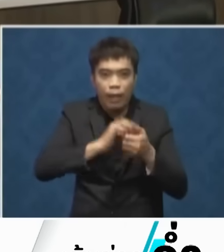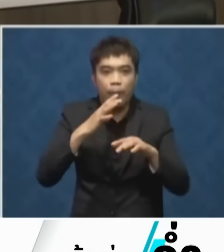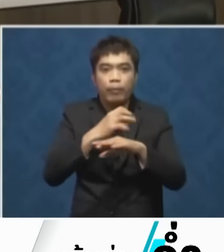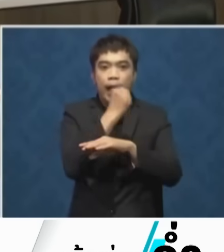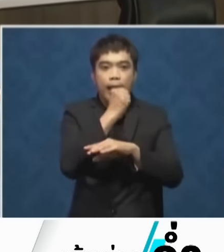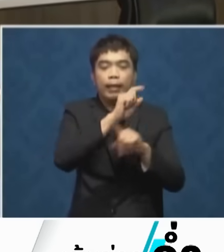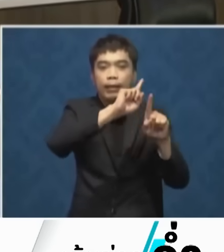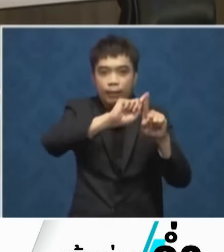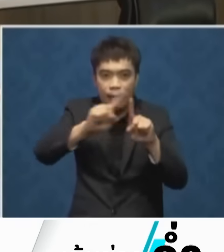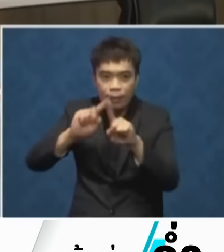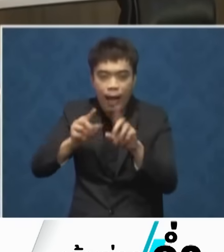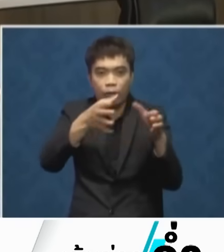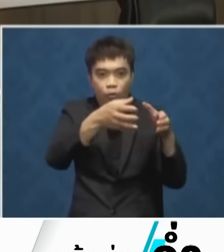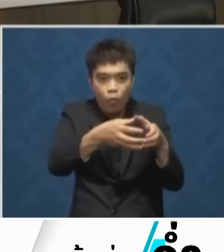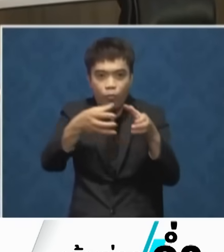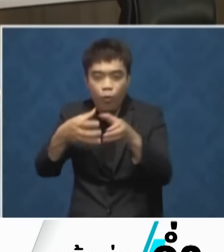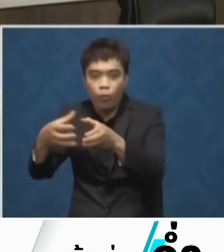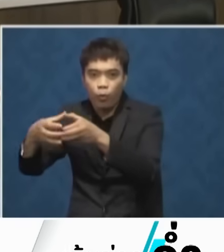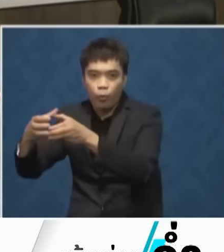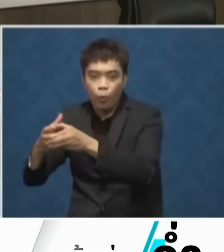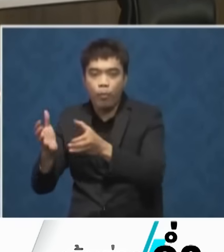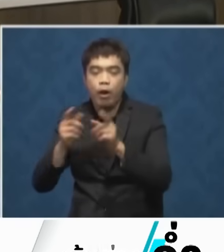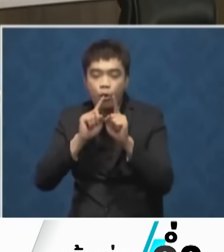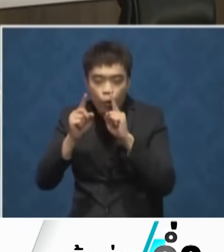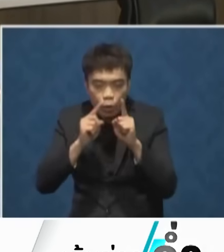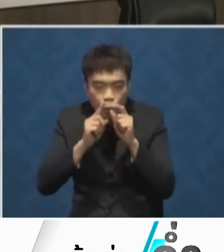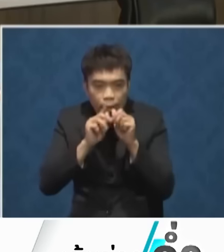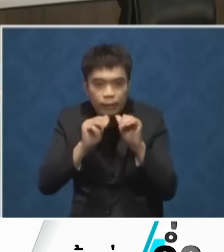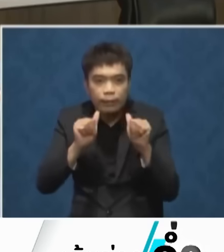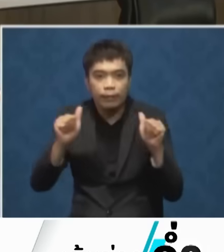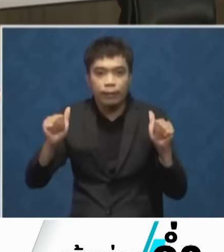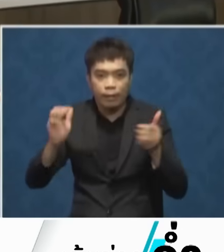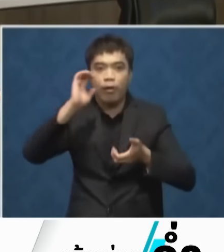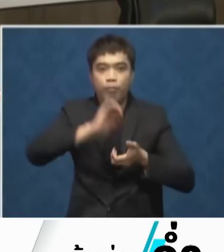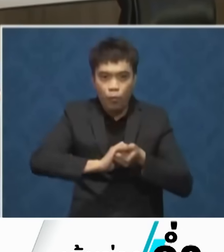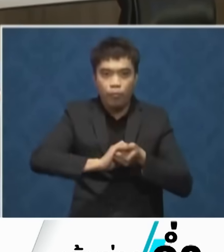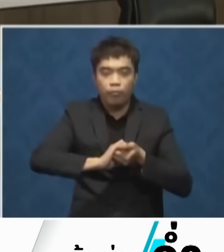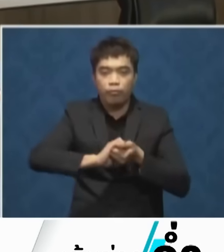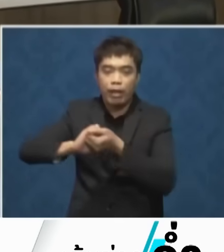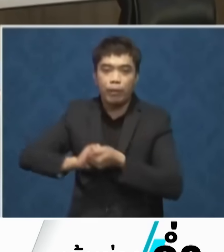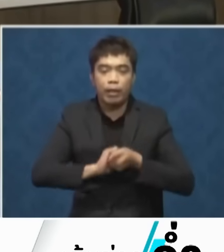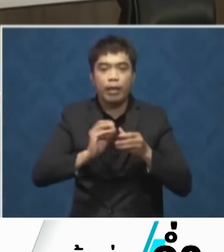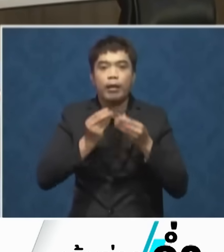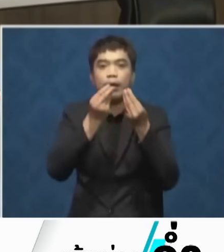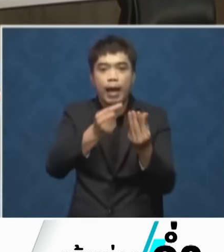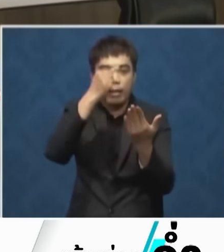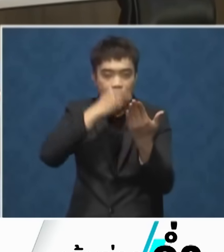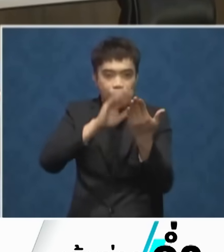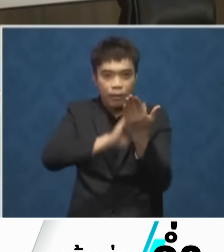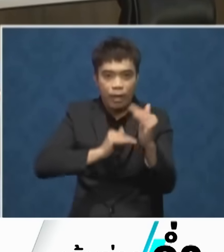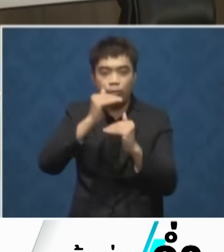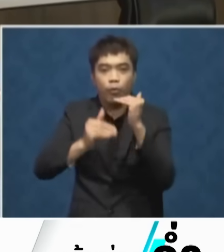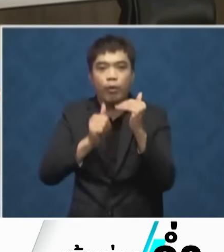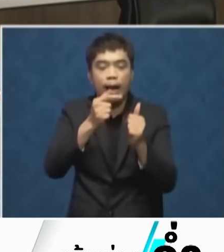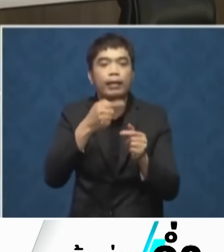มามีประนีประนอมอำนาจและให้เกิดประโยชน์ต่อประเทศชาติบ้านเมืองที่สูงสุดผมว่านั่นน่าจะเป็นแนวคิดที่